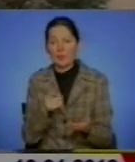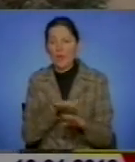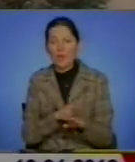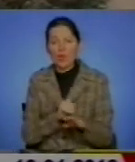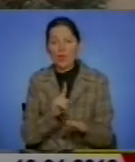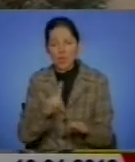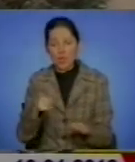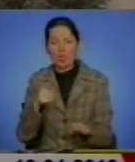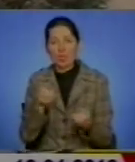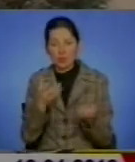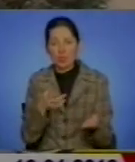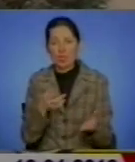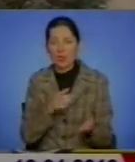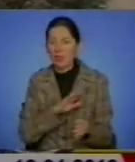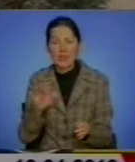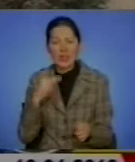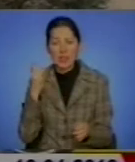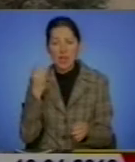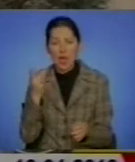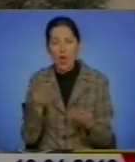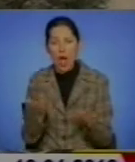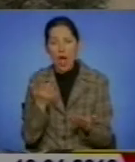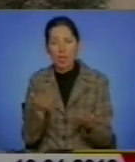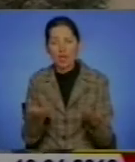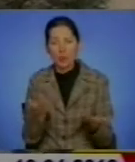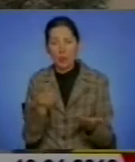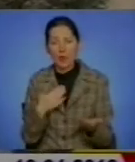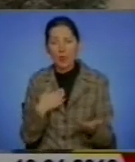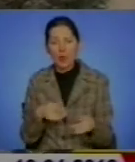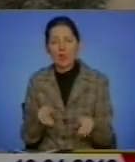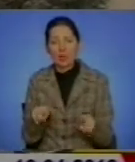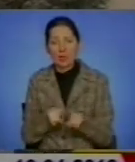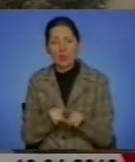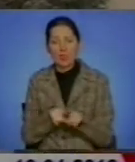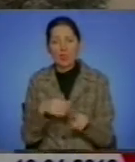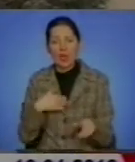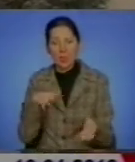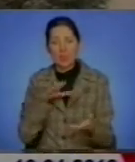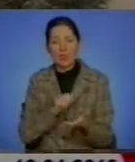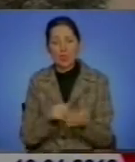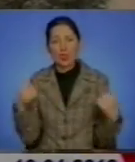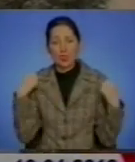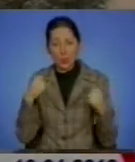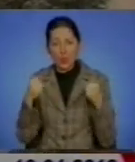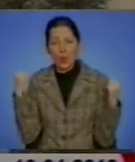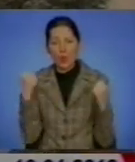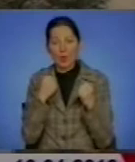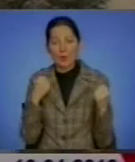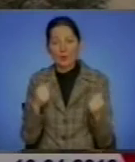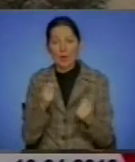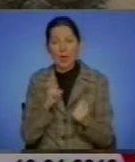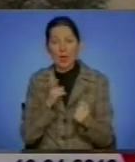що нелегко. Але, можливо, мені не так важко, тому що я займаюся спортом, кросфітом. Це такий